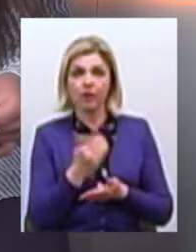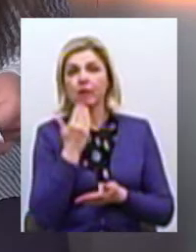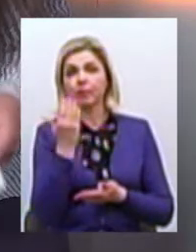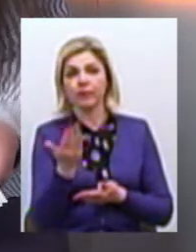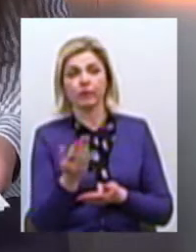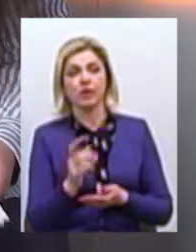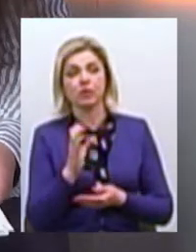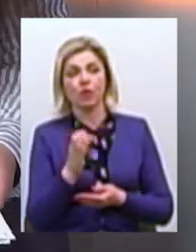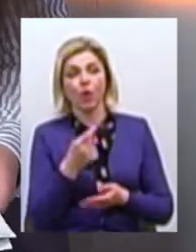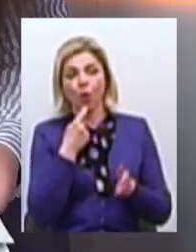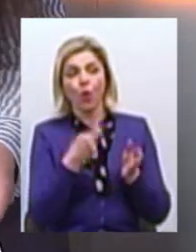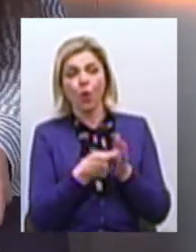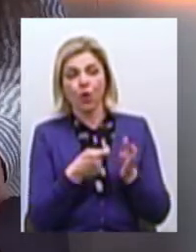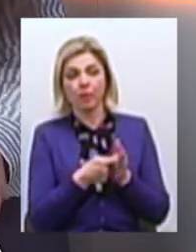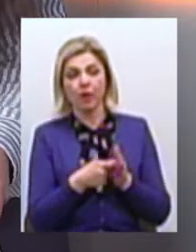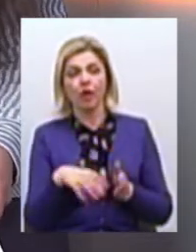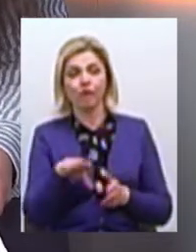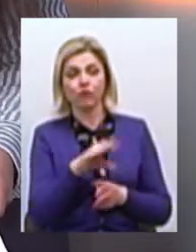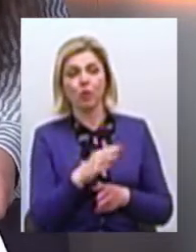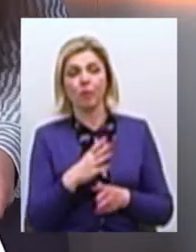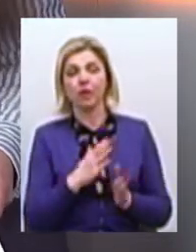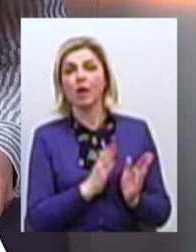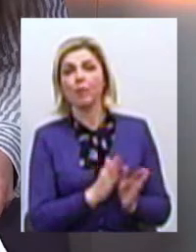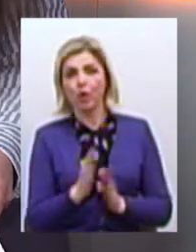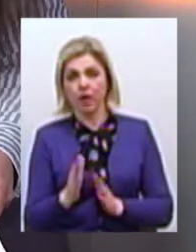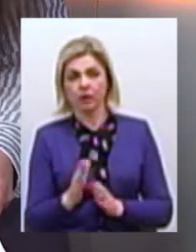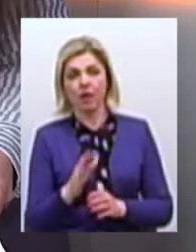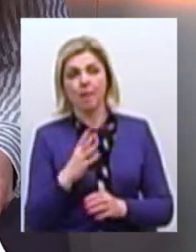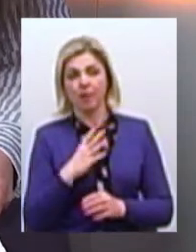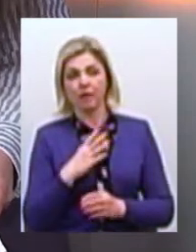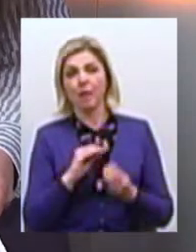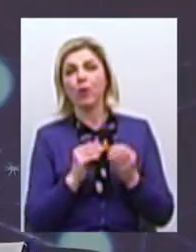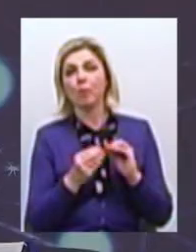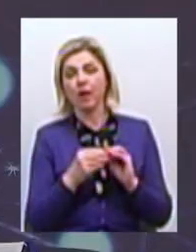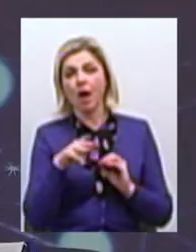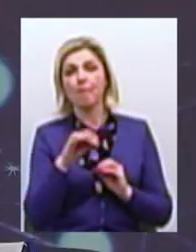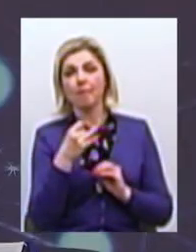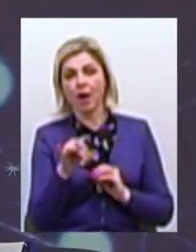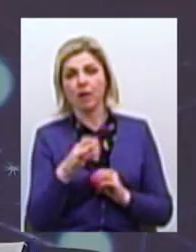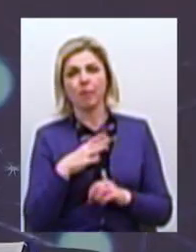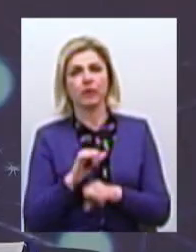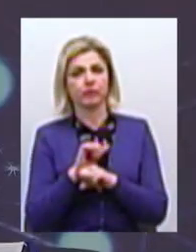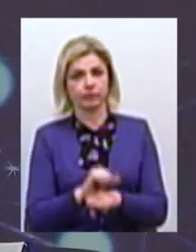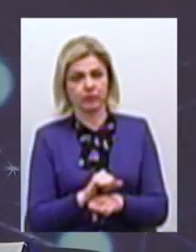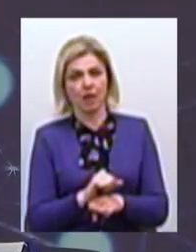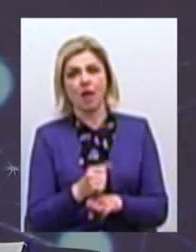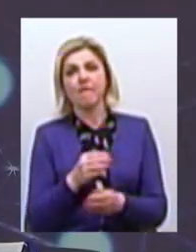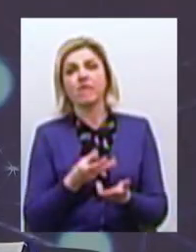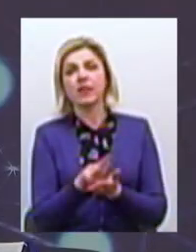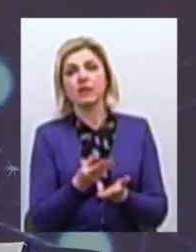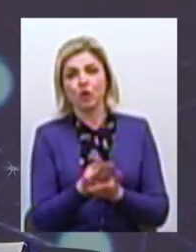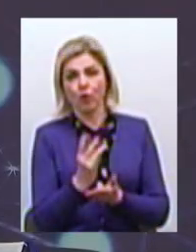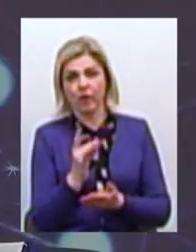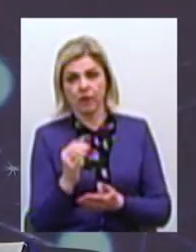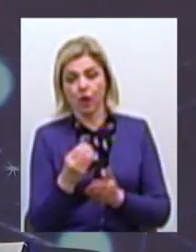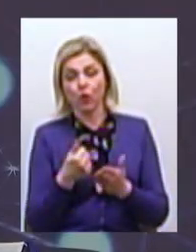кормами? Все було в порядку. Проблема була мая місяця в тому, що в нас було повністю паралізоване фінансування. До останніх